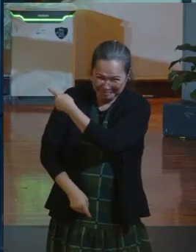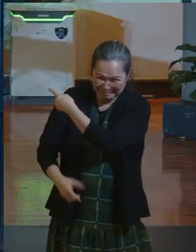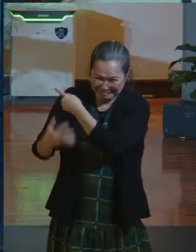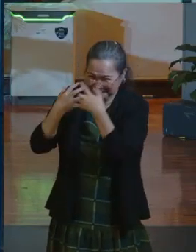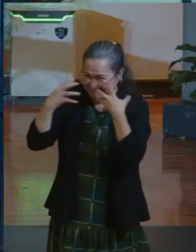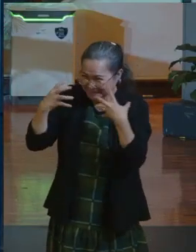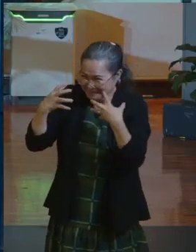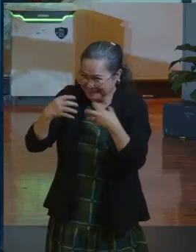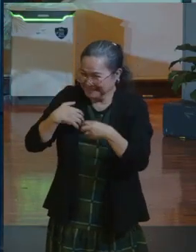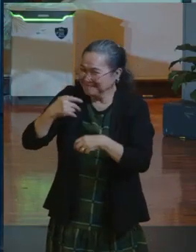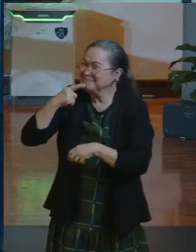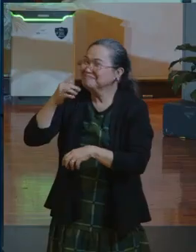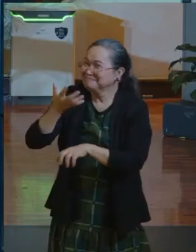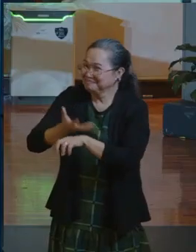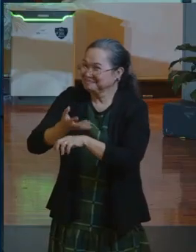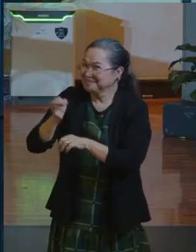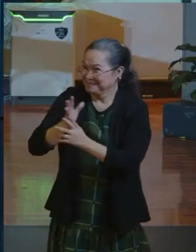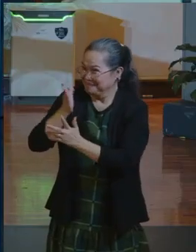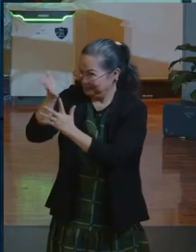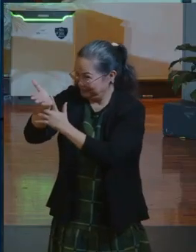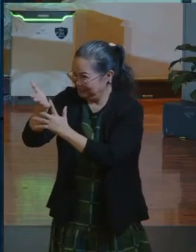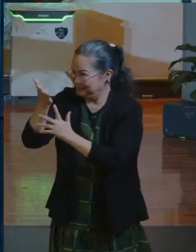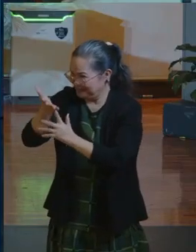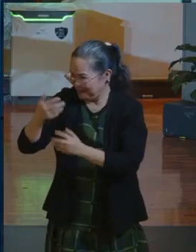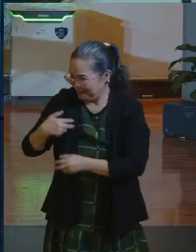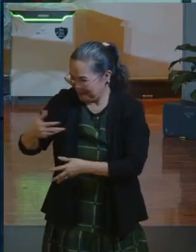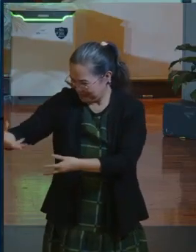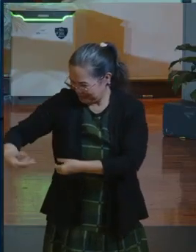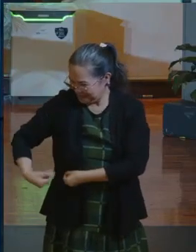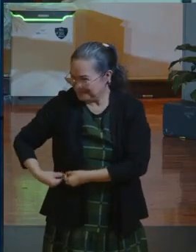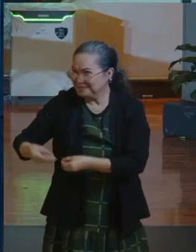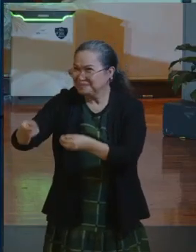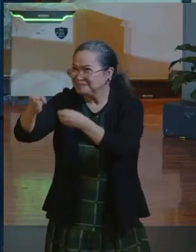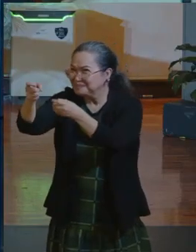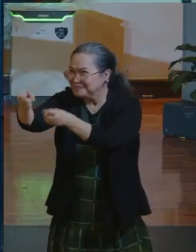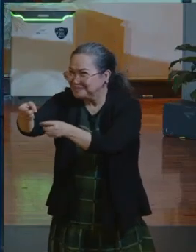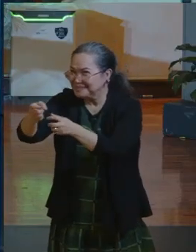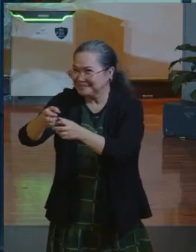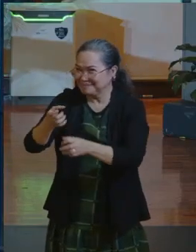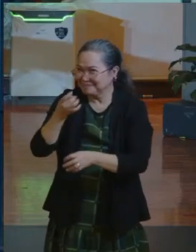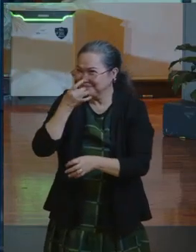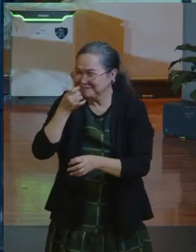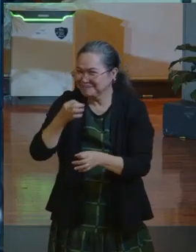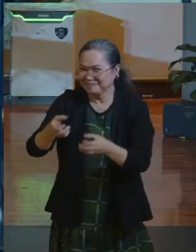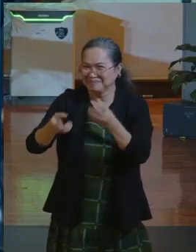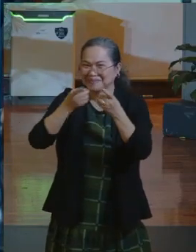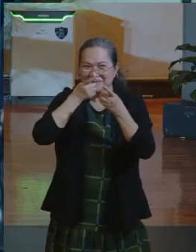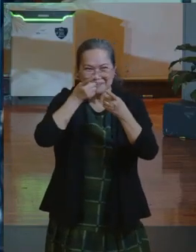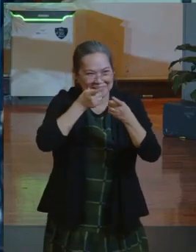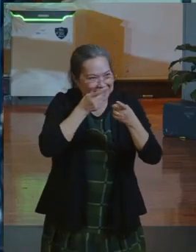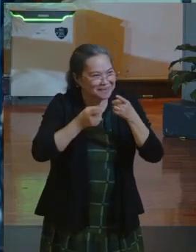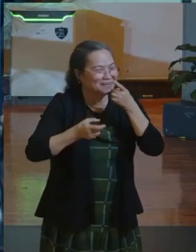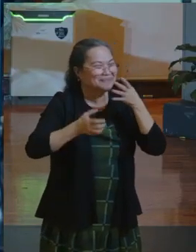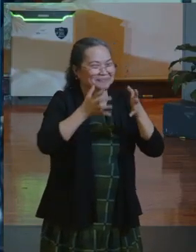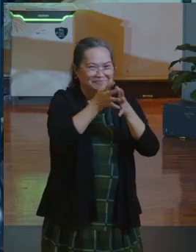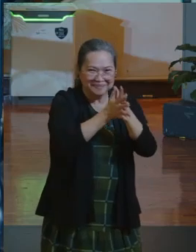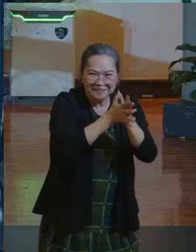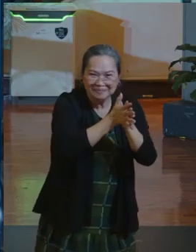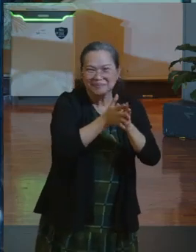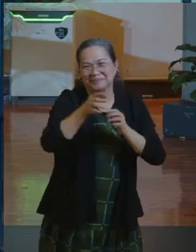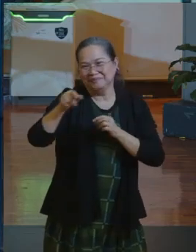Kasi kahit saan kami magpunta, may pabaon, may pakain, may pamerienda, may padiner, may